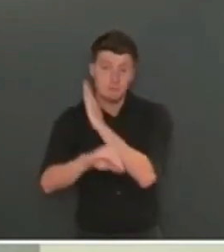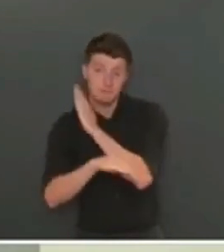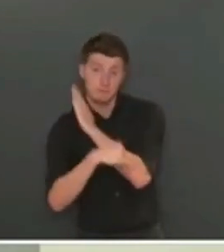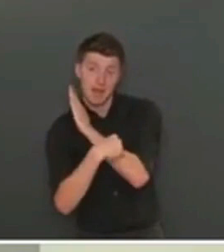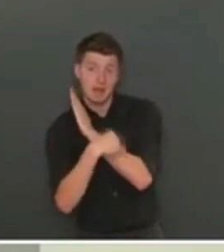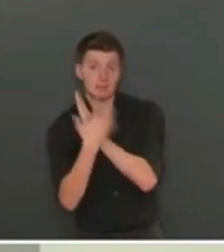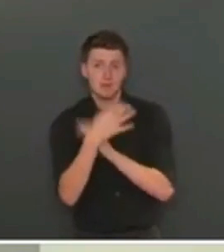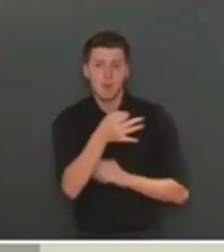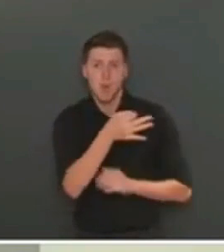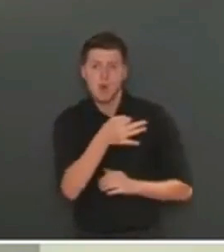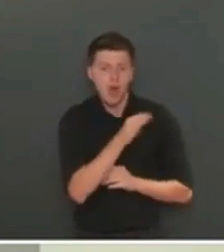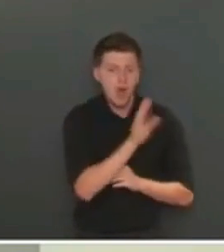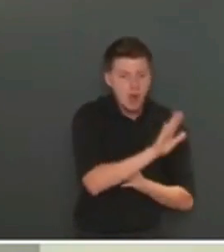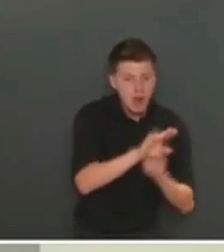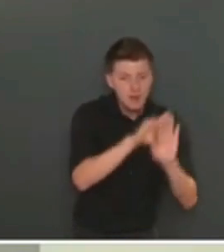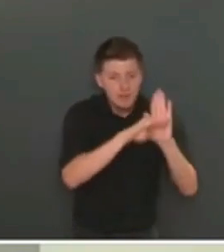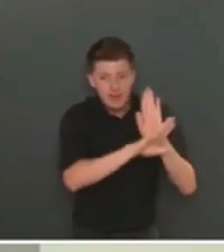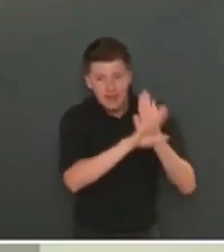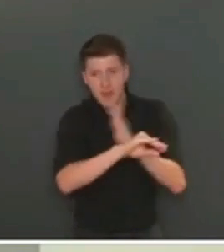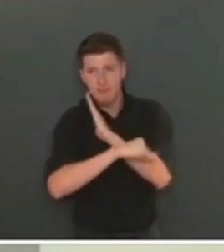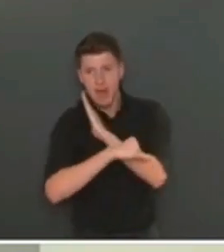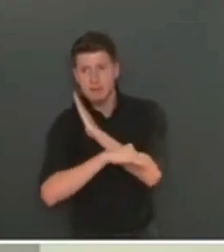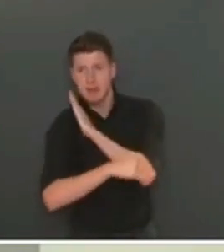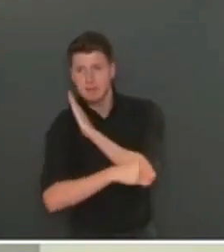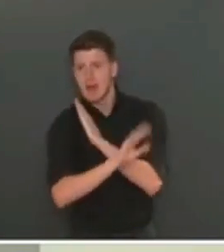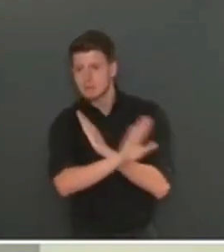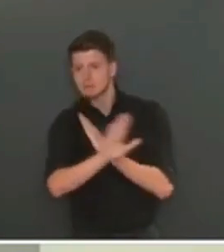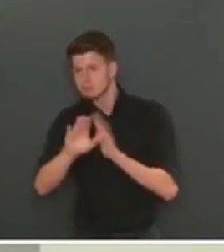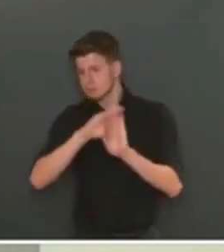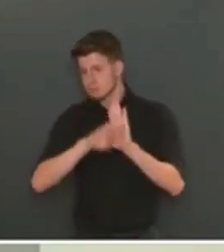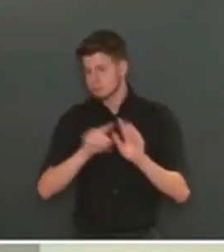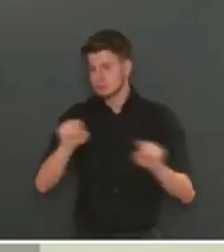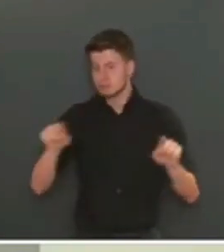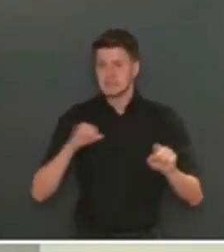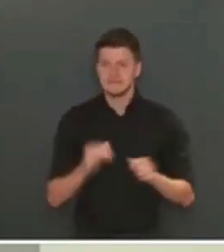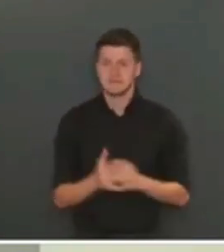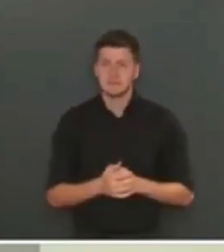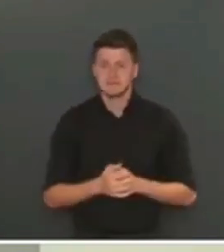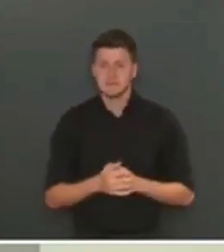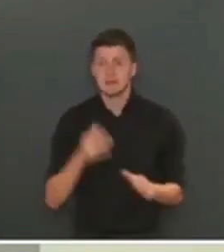المتحدث وصلت على مقالة كيمنهمات الكلامة ملاحسسة